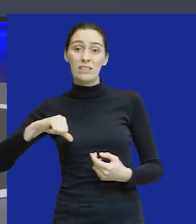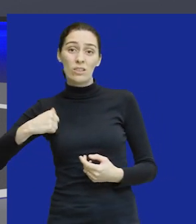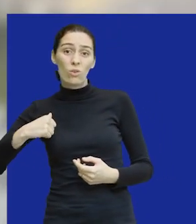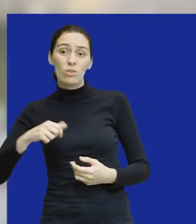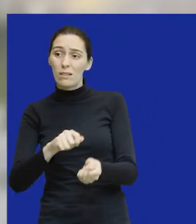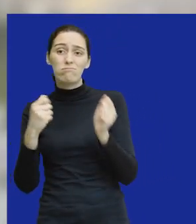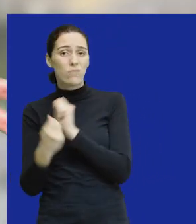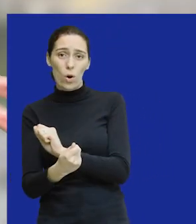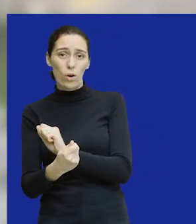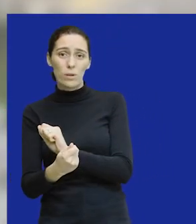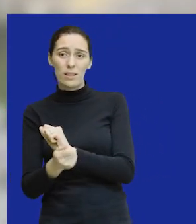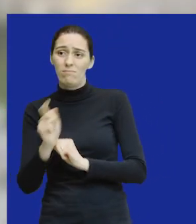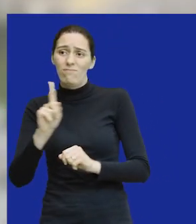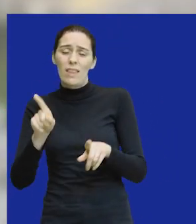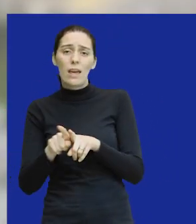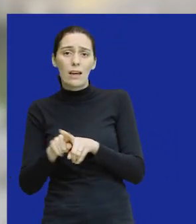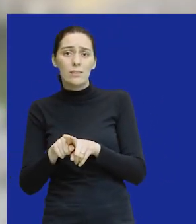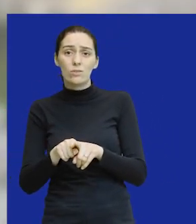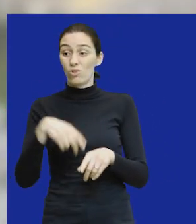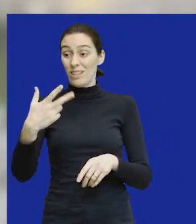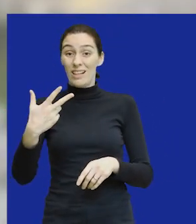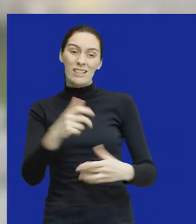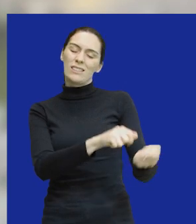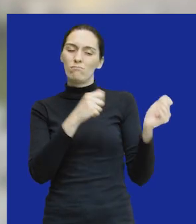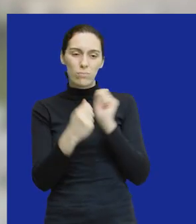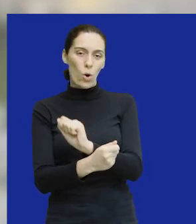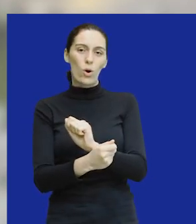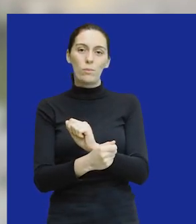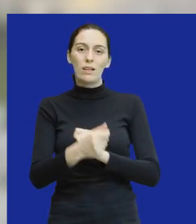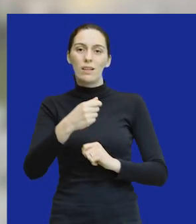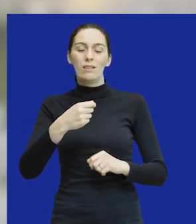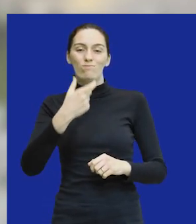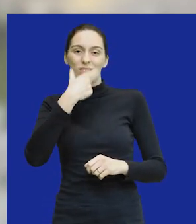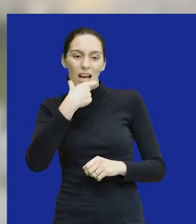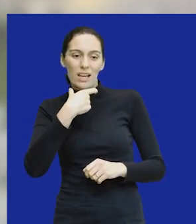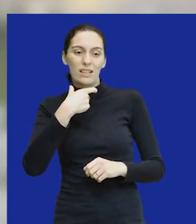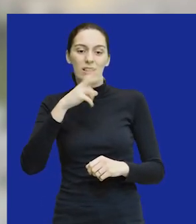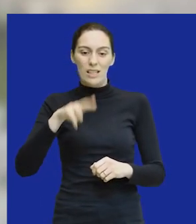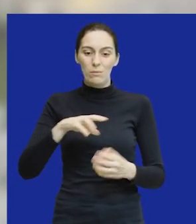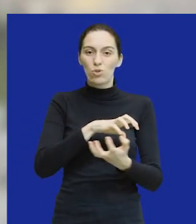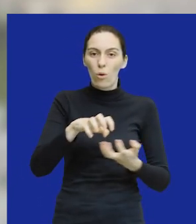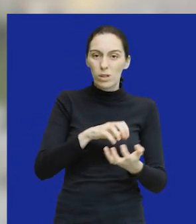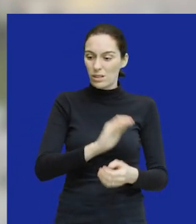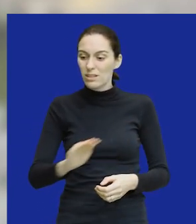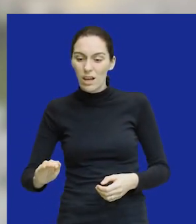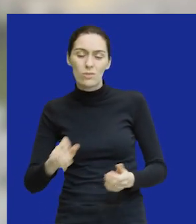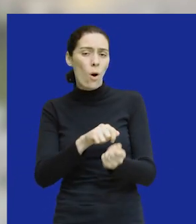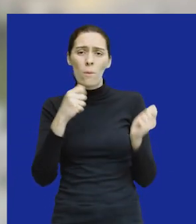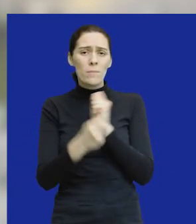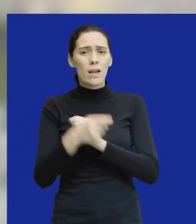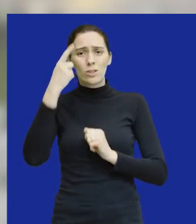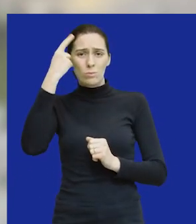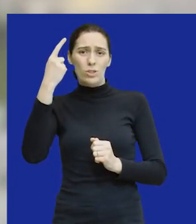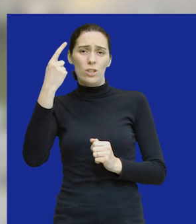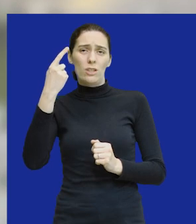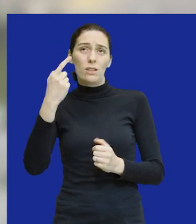sigurno neće biti isto. Ili sa 30 kada ostvariš obitelj, djecu, mijenjaš mišljenje, tako